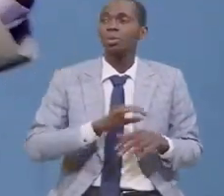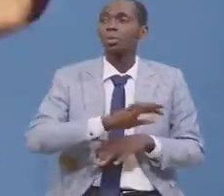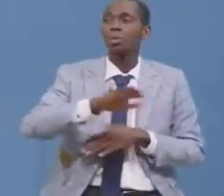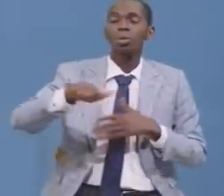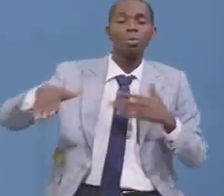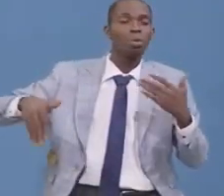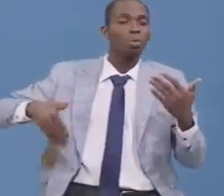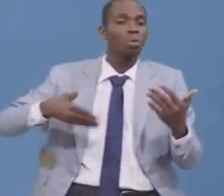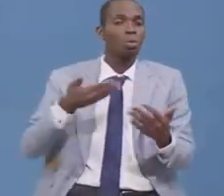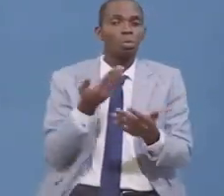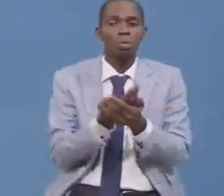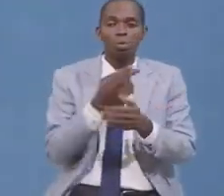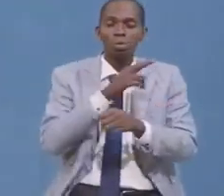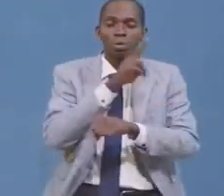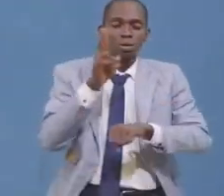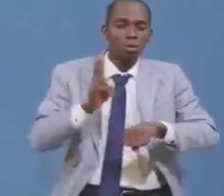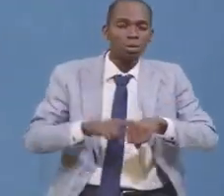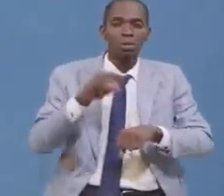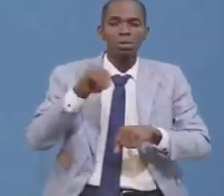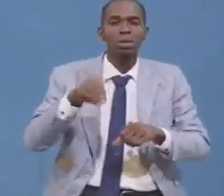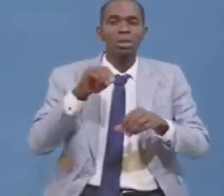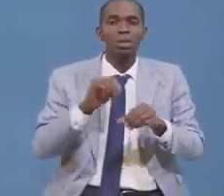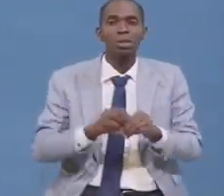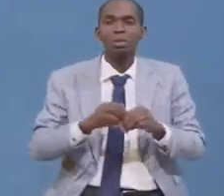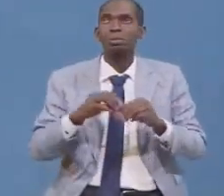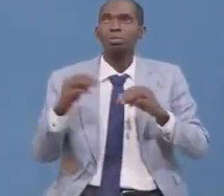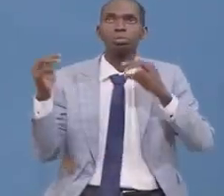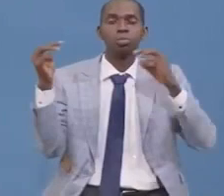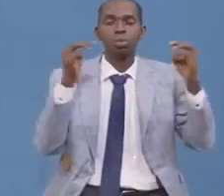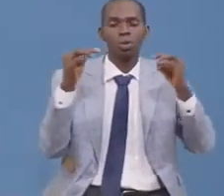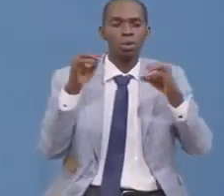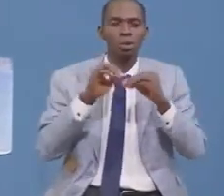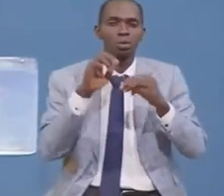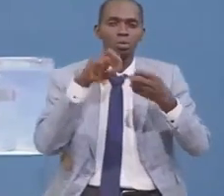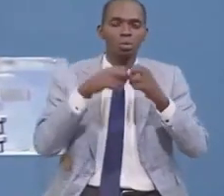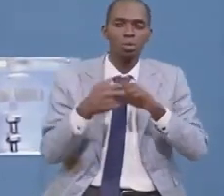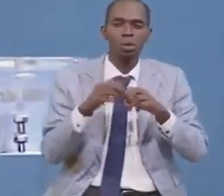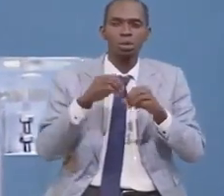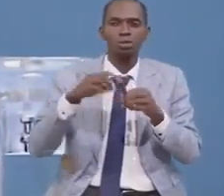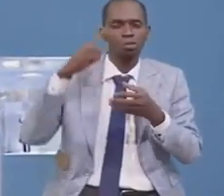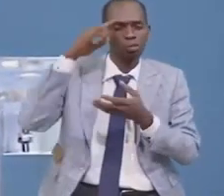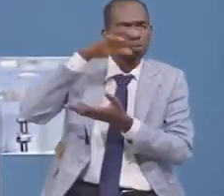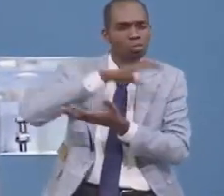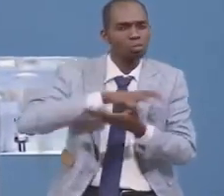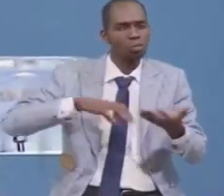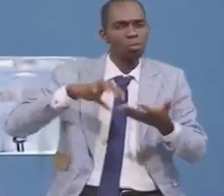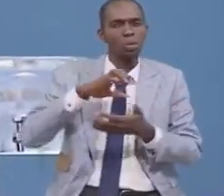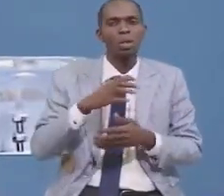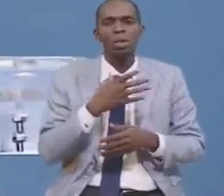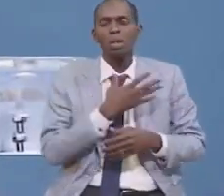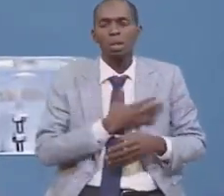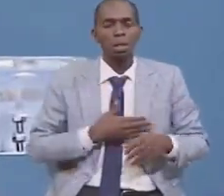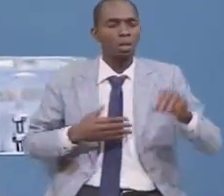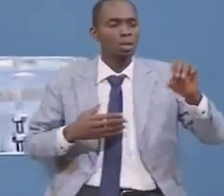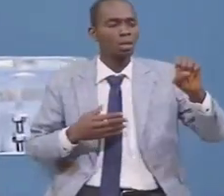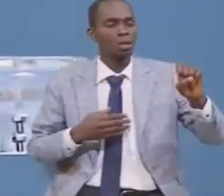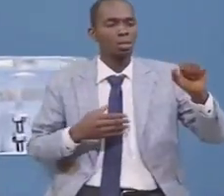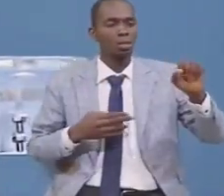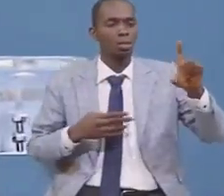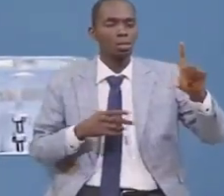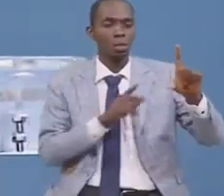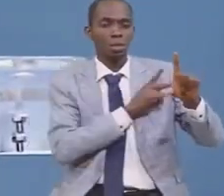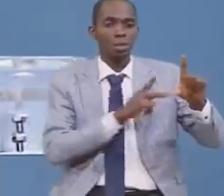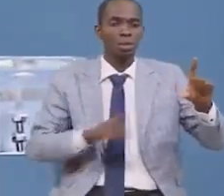nation in conflict. దేశమంతా కూడా సంక్లిష్టమైన స్థితిలో ఉన్నారు. Saul and all the people could not